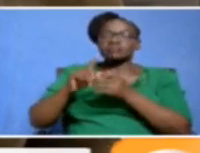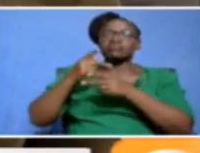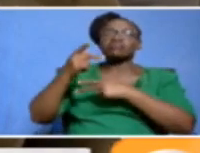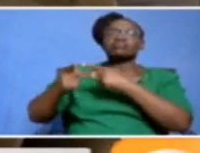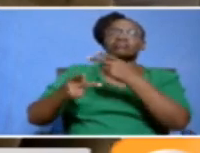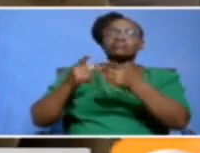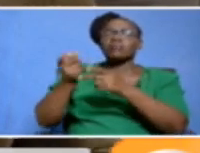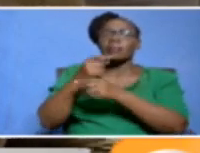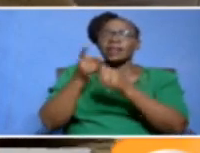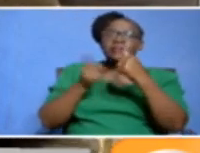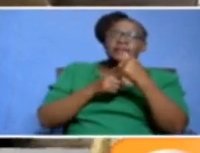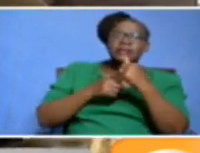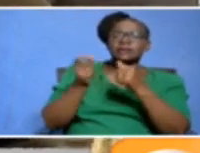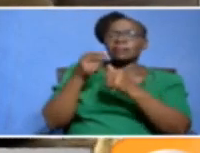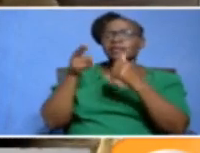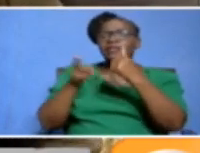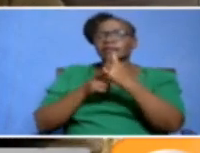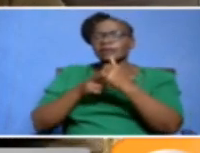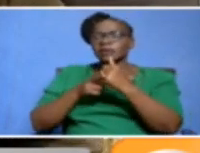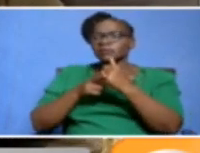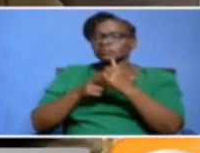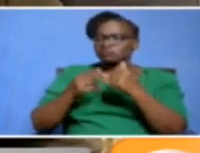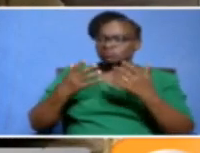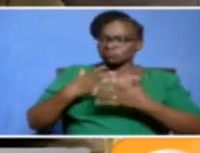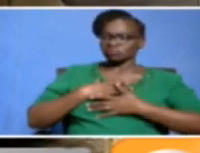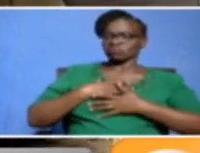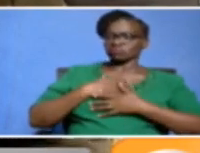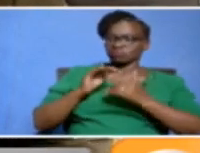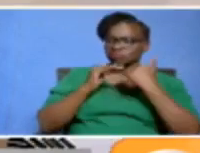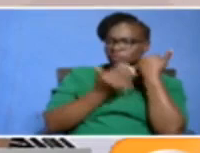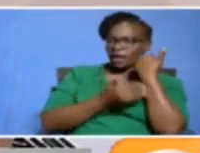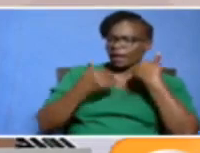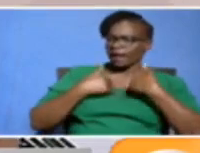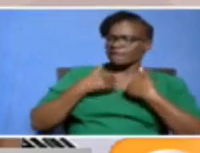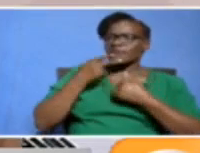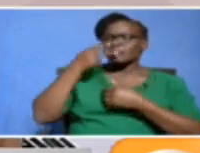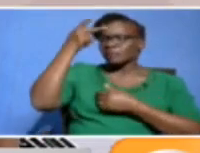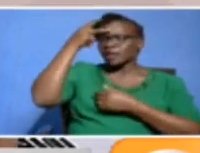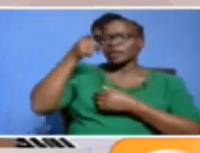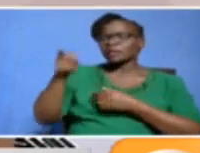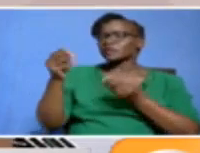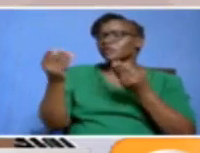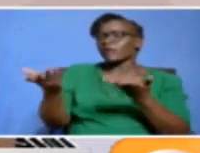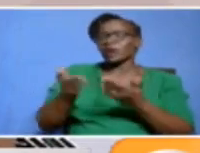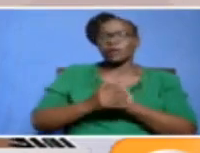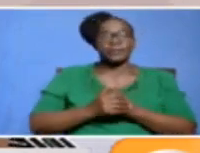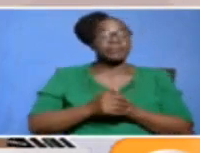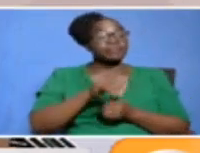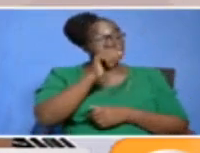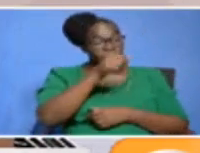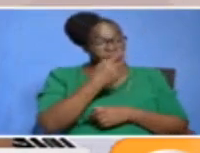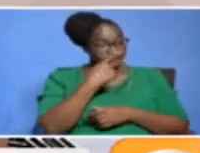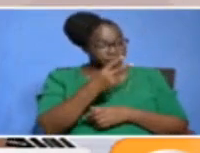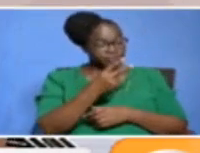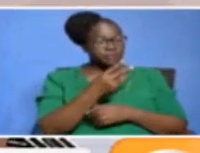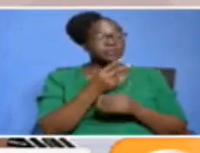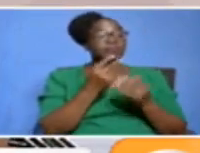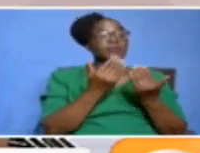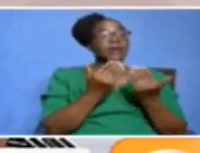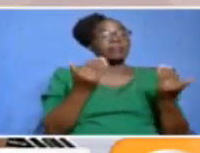6-7. Wazazi kama hawa kweli tena nataka kuambia hao wazazi wanaokumbatia hao wajukuu